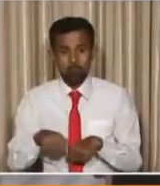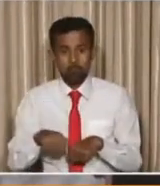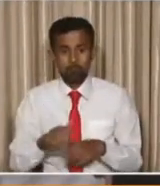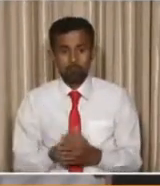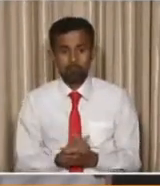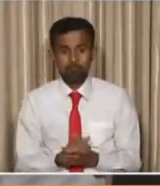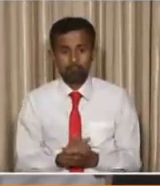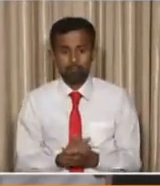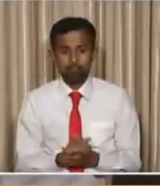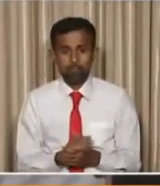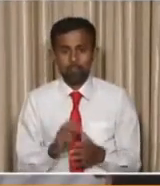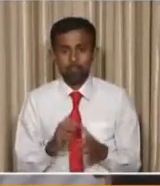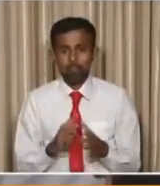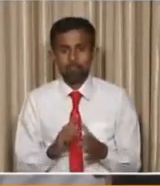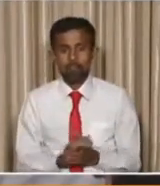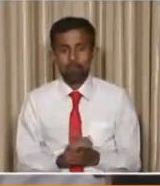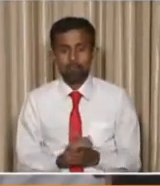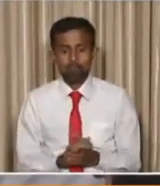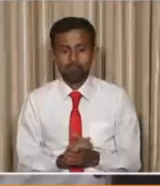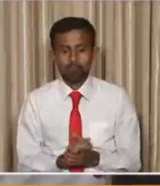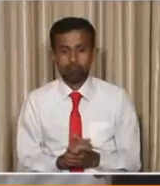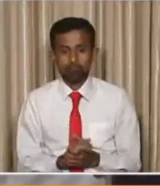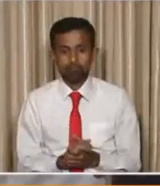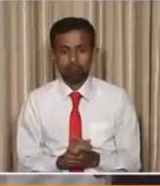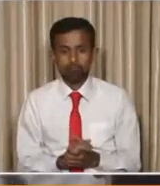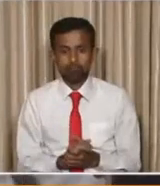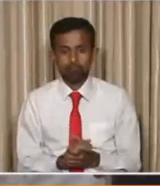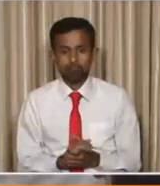දෙන්නම අවිසාවලෙන් එනවනේ මේ